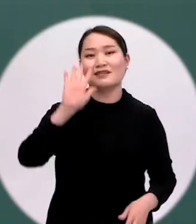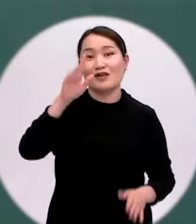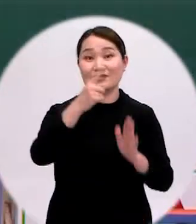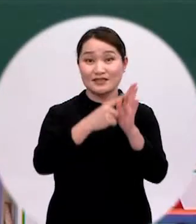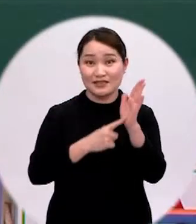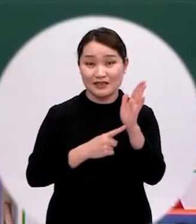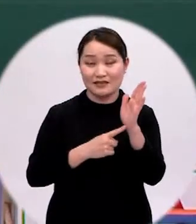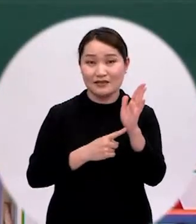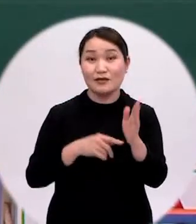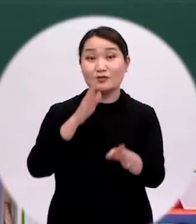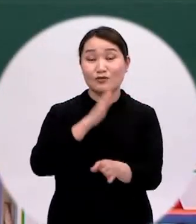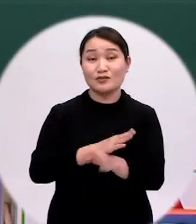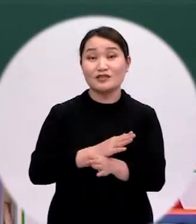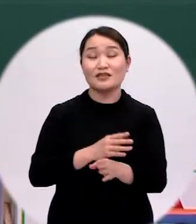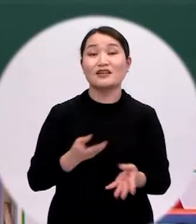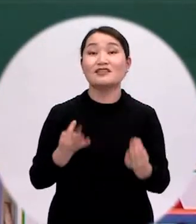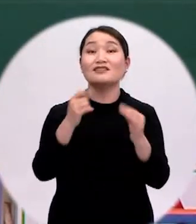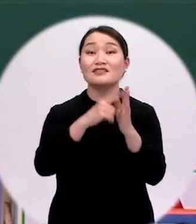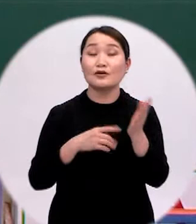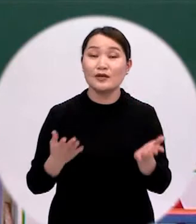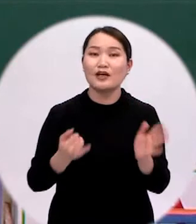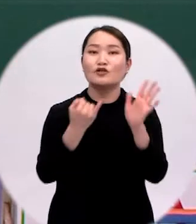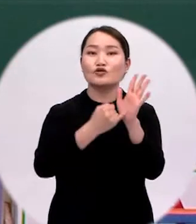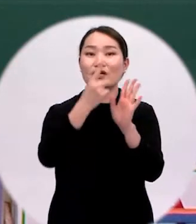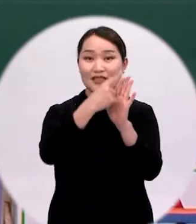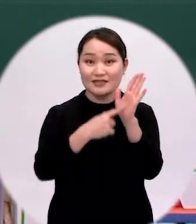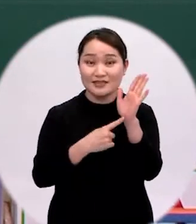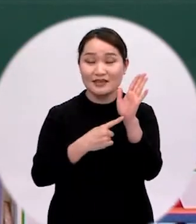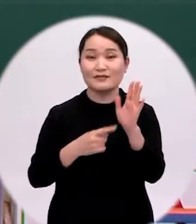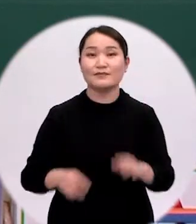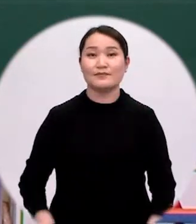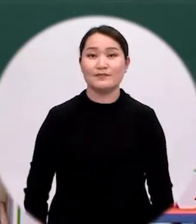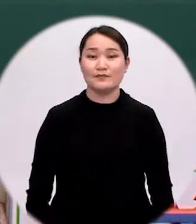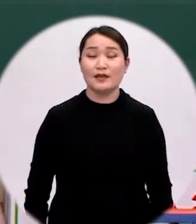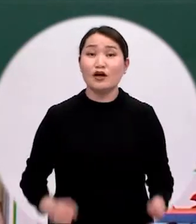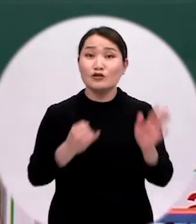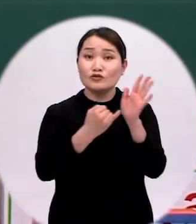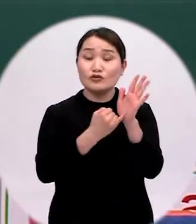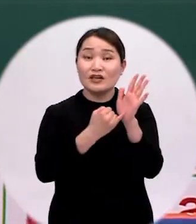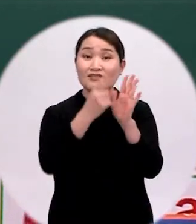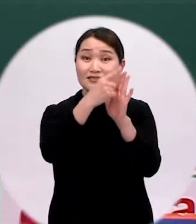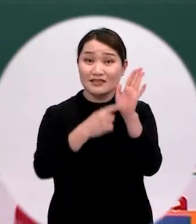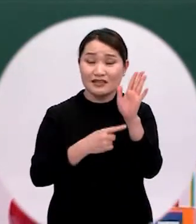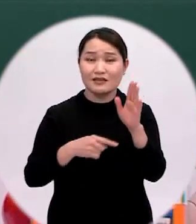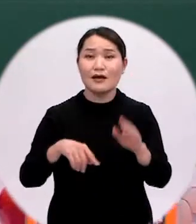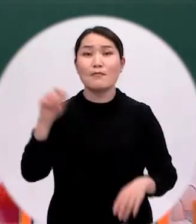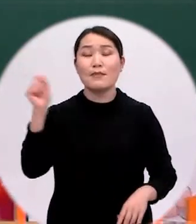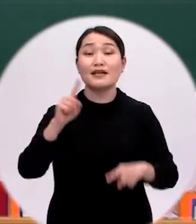сар. 5 сарын дараа 6 сар болно. 6 сард ямар баяр болдог лээ?